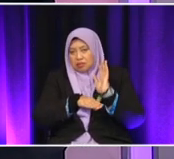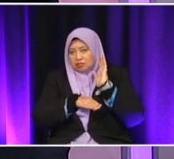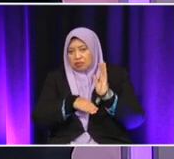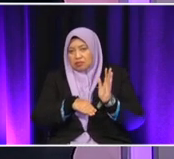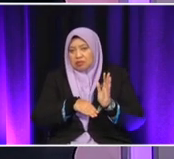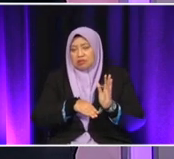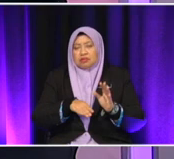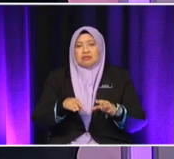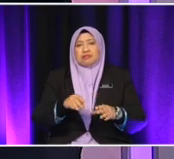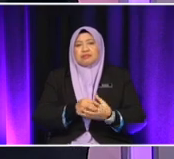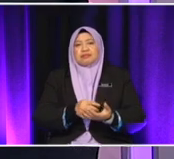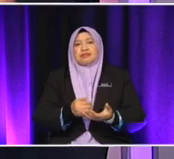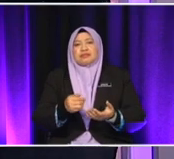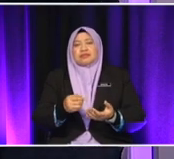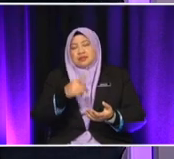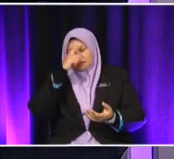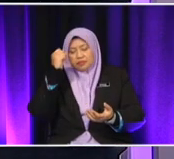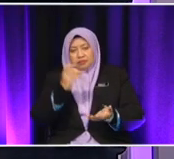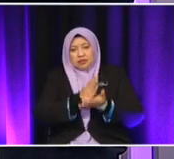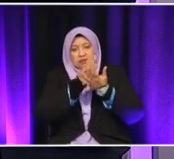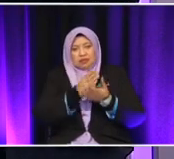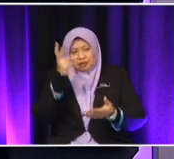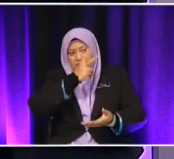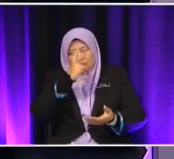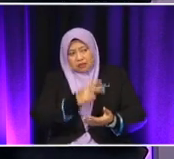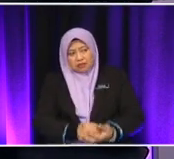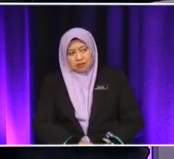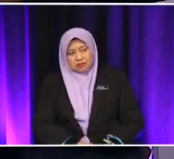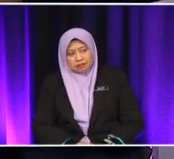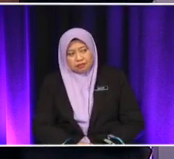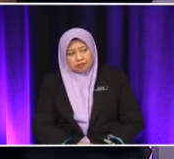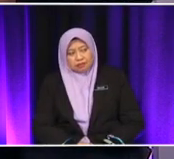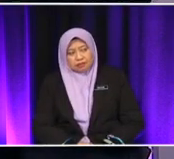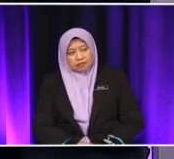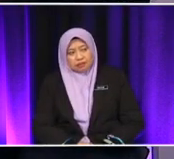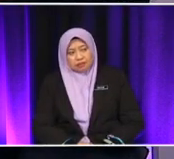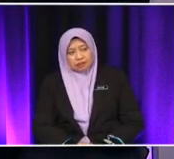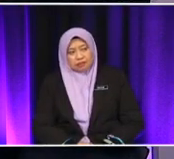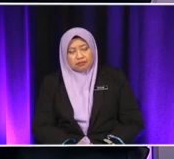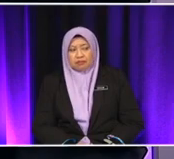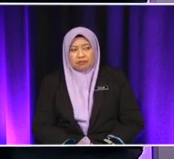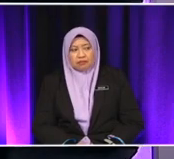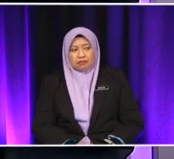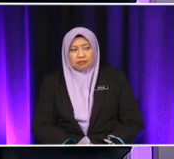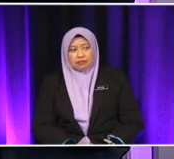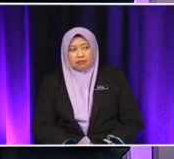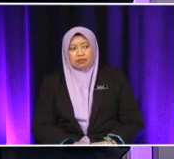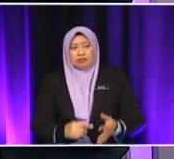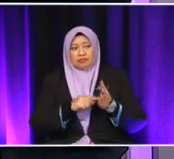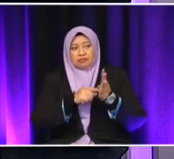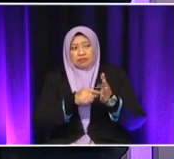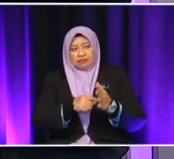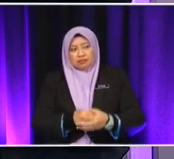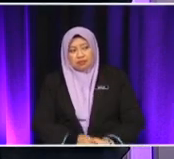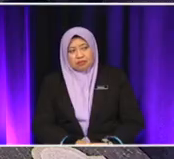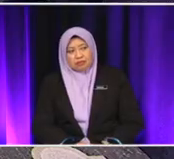kerajaan Oke seterusnya kita Saya tunjukkan ya